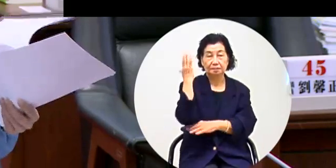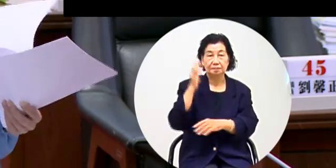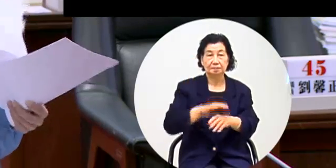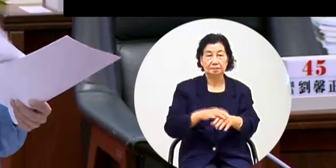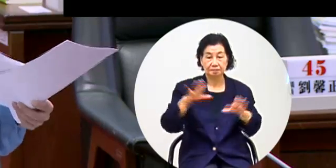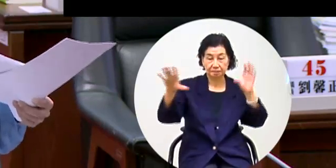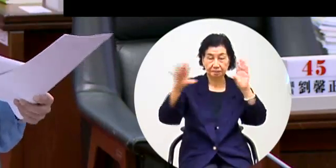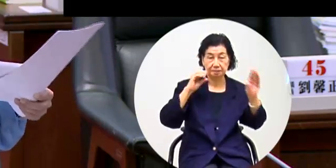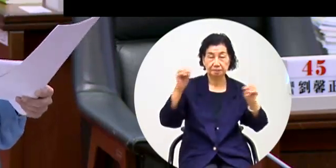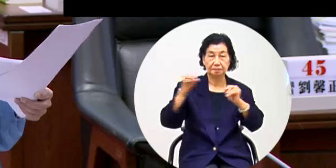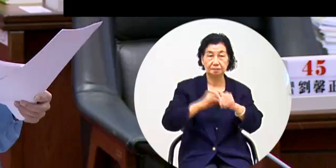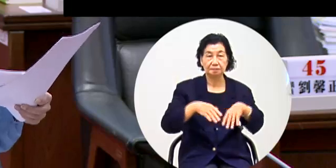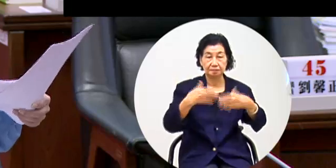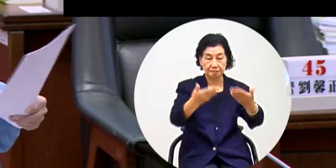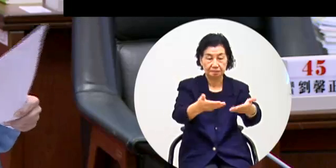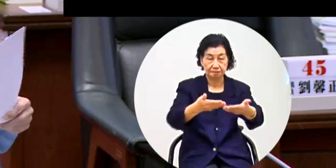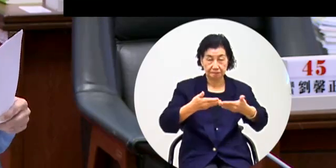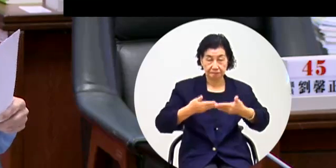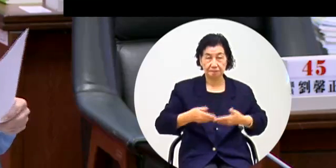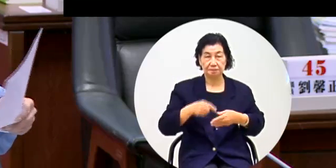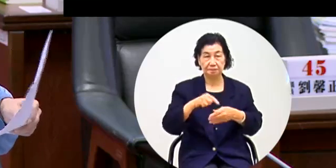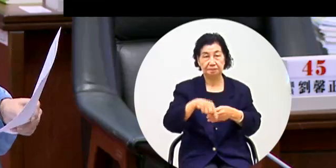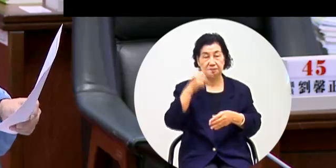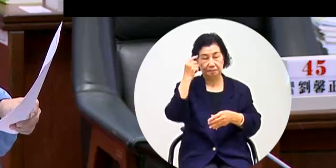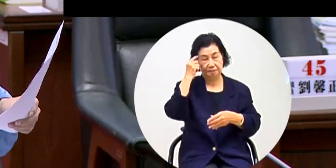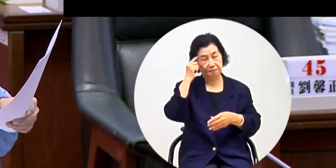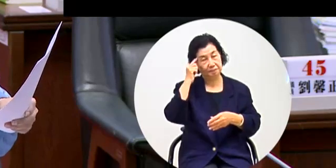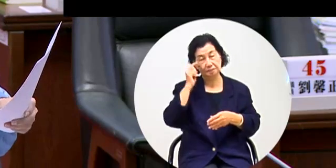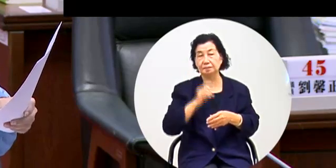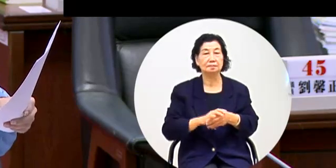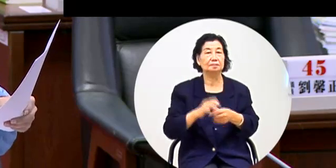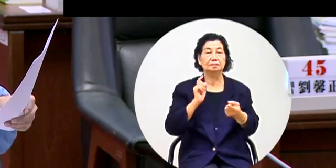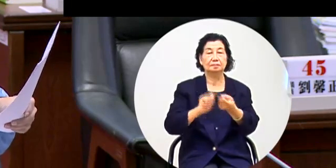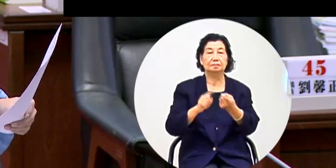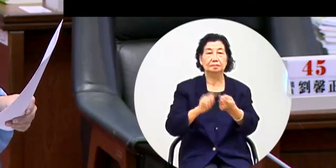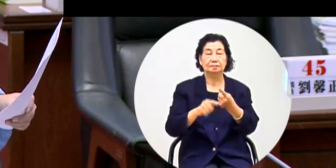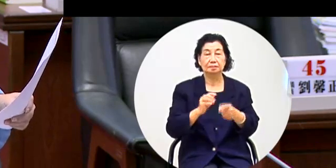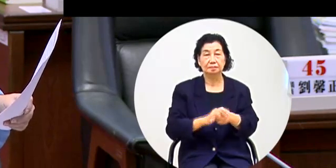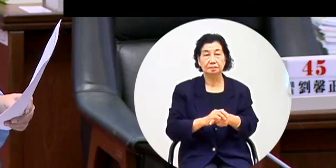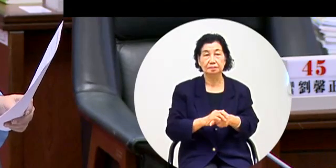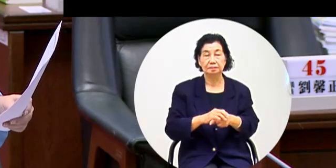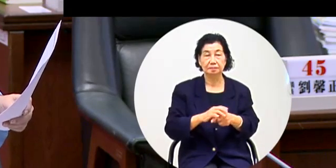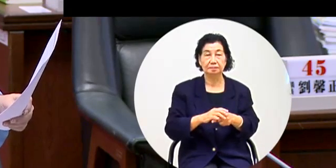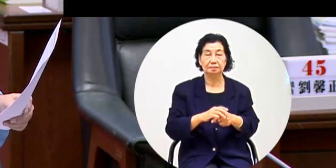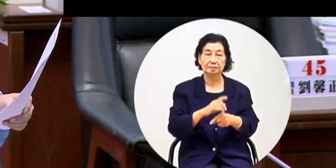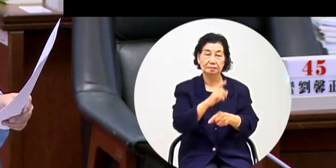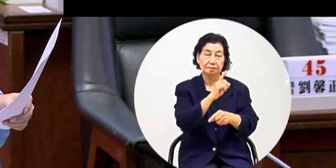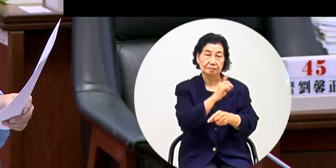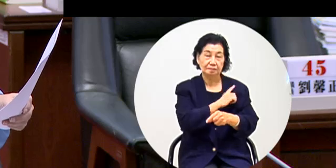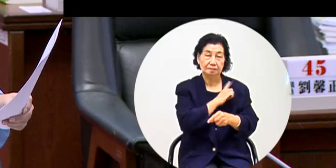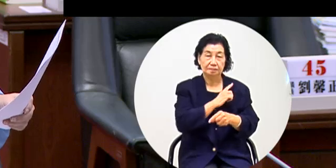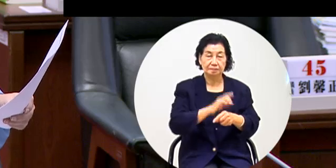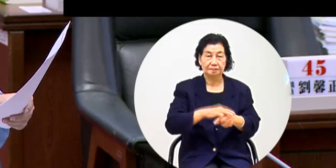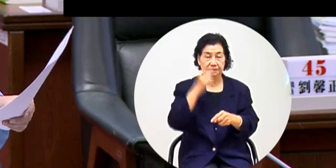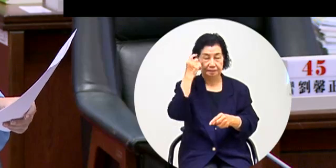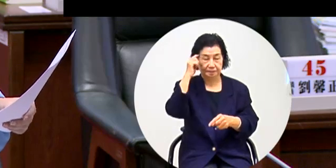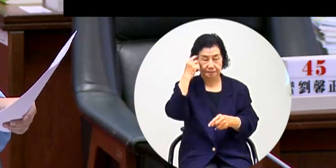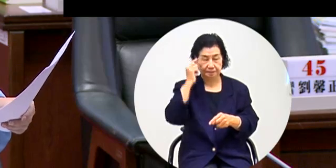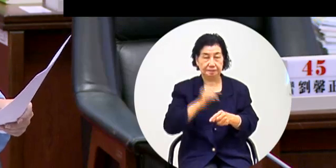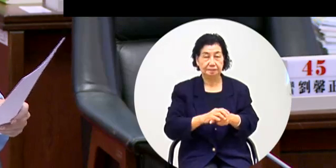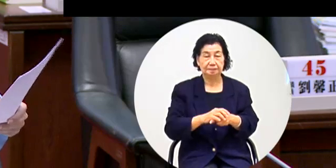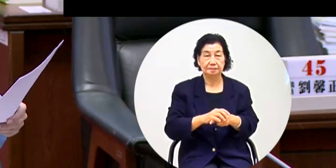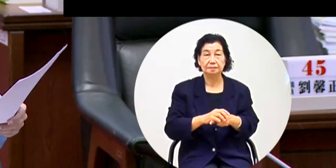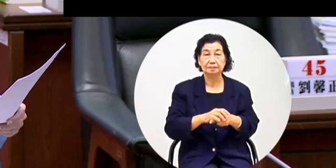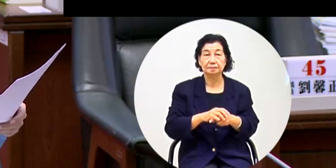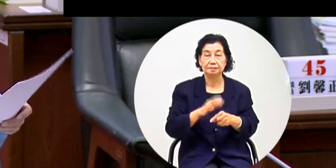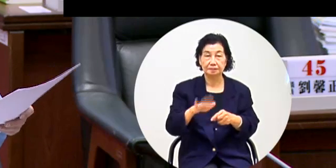不满意，我在这边就先不提了，也请地震局自己好好的思考一下，你们应该要全力的去协助都发局把事情做